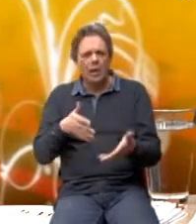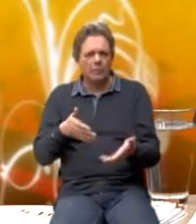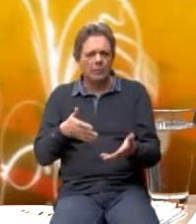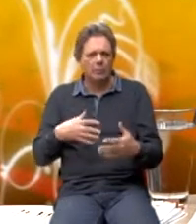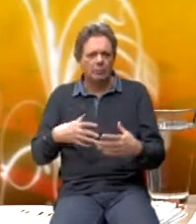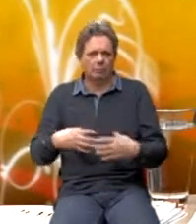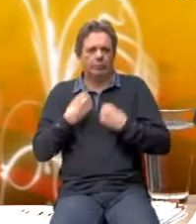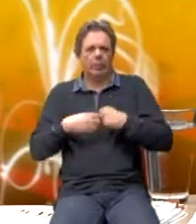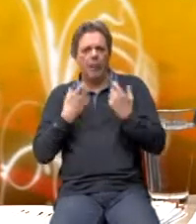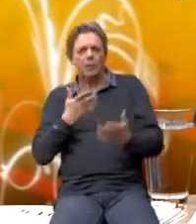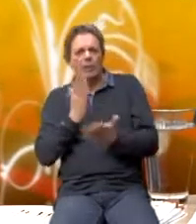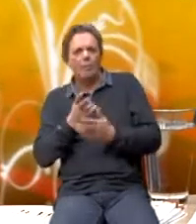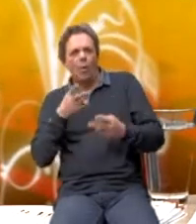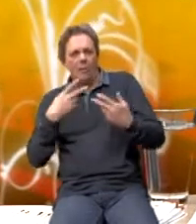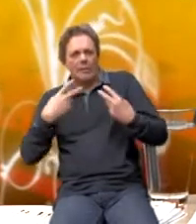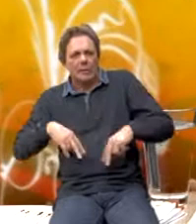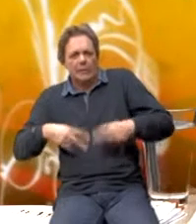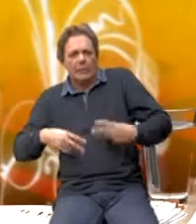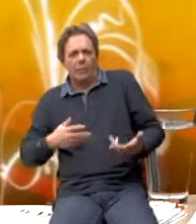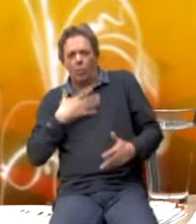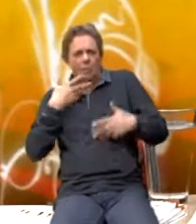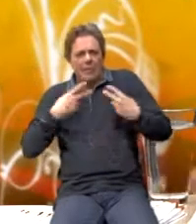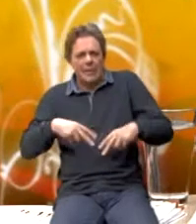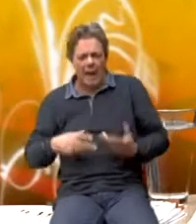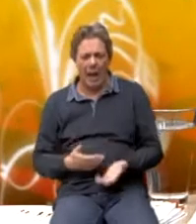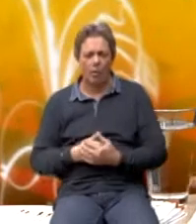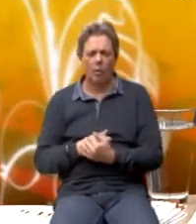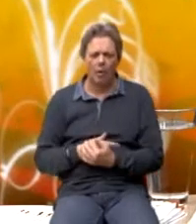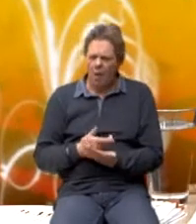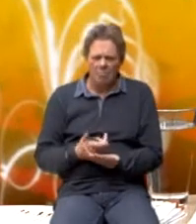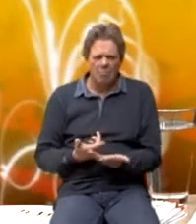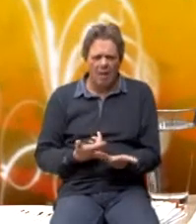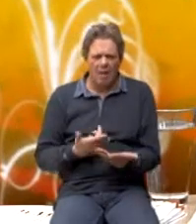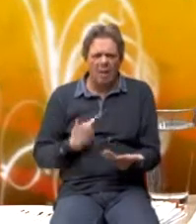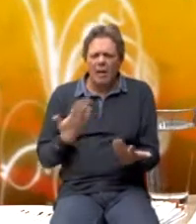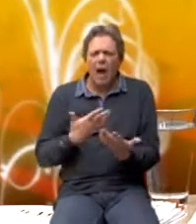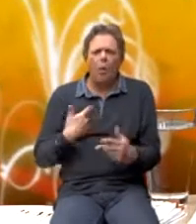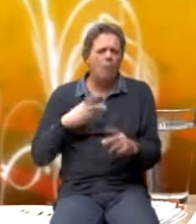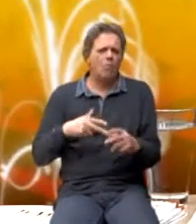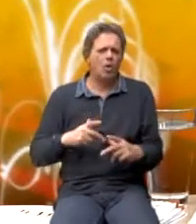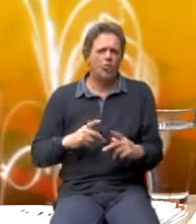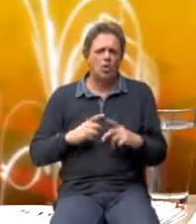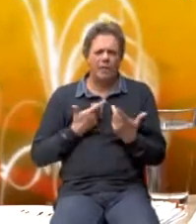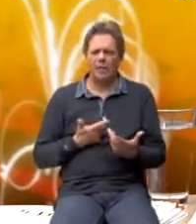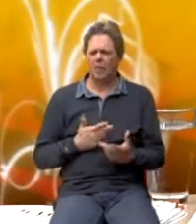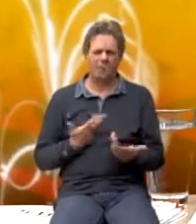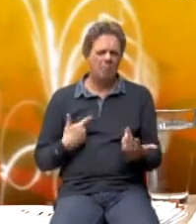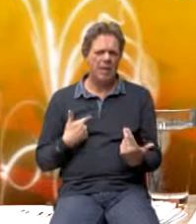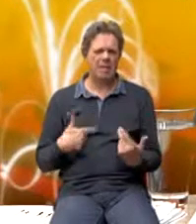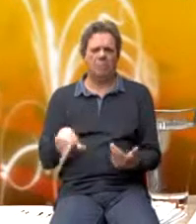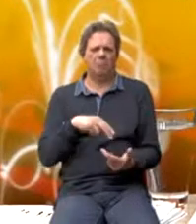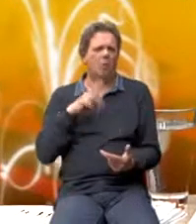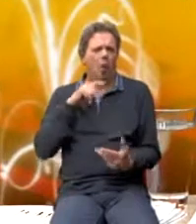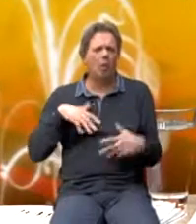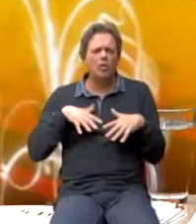vrlo lijepo ste jednu rečenicu kazali, kako mi trebamo živjeti, ljudi, obični ljudi, odnosno na svoje zdravstveno stanje,